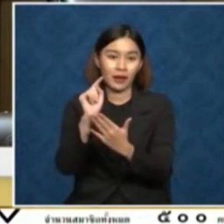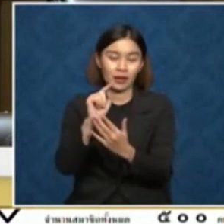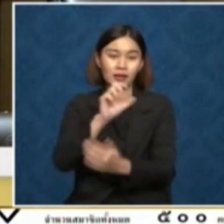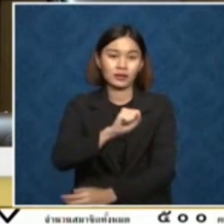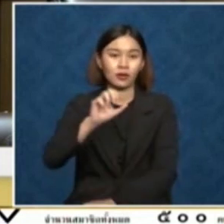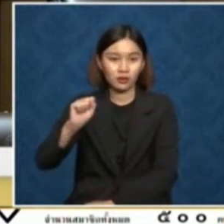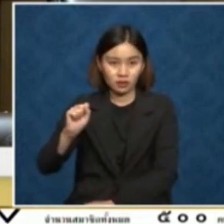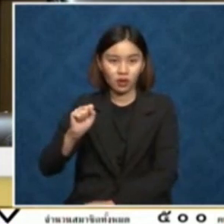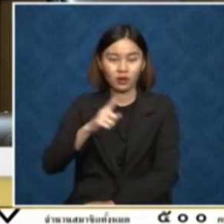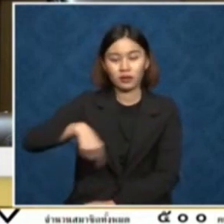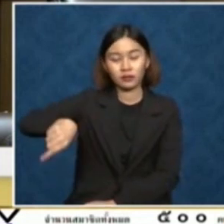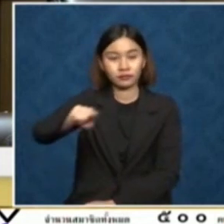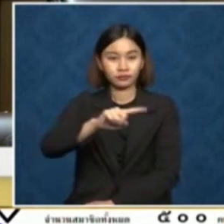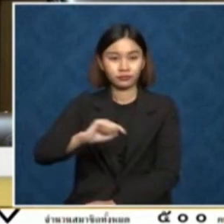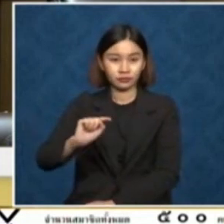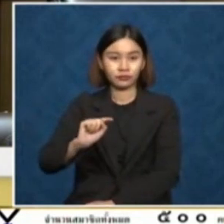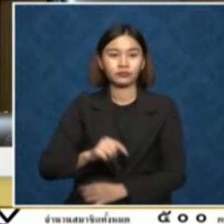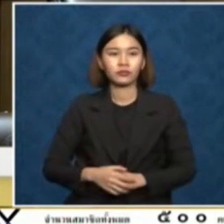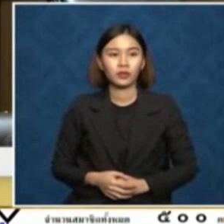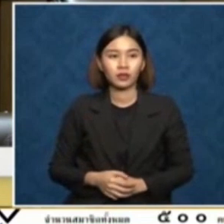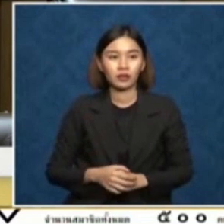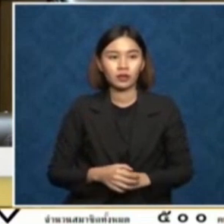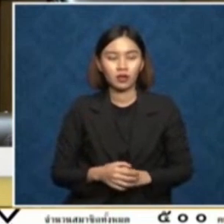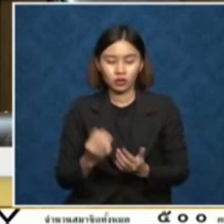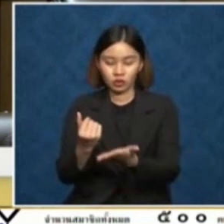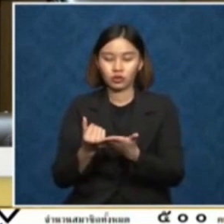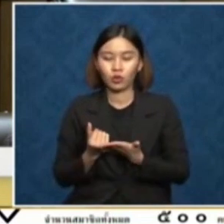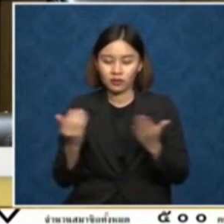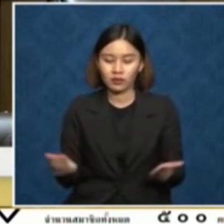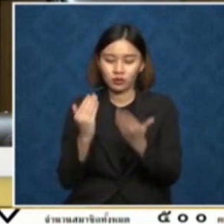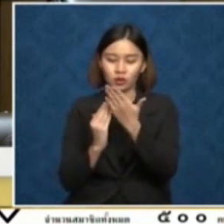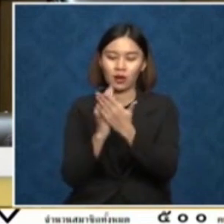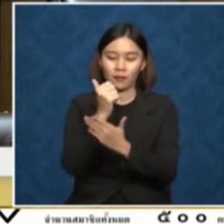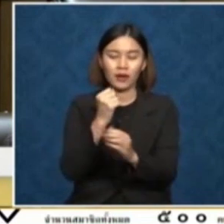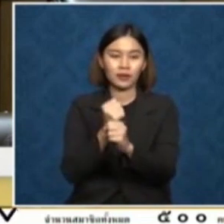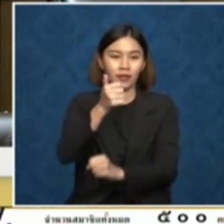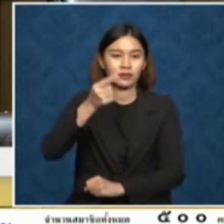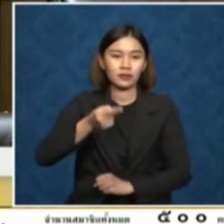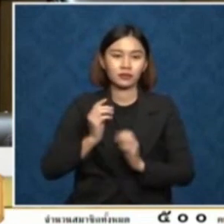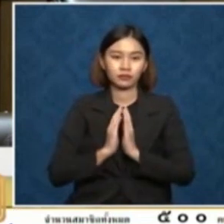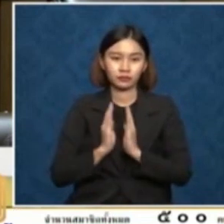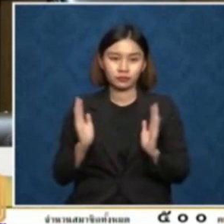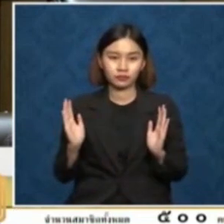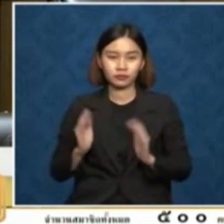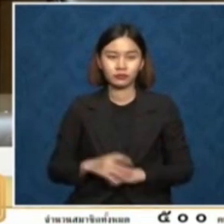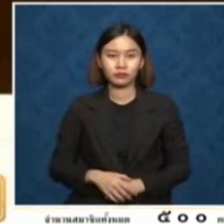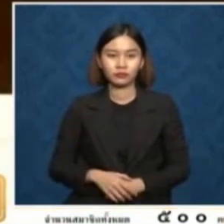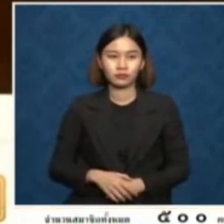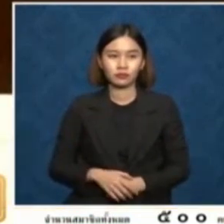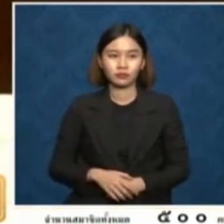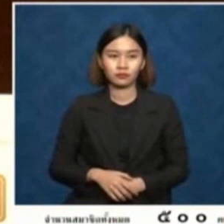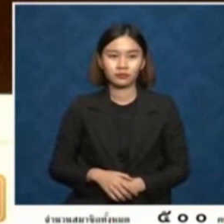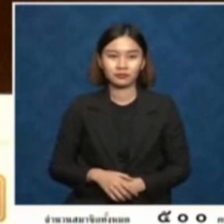านหลายปีแต่การต่อสู้นั้นไม่ได้สูญเปล่าค่ะในหลากหลายประเทศทำสำเร็จแล้วและประเทศไทยเองก็กำลังต่อแถว